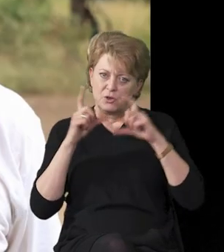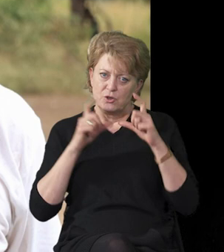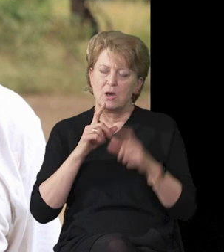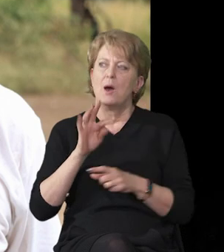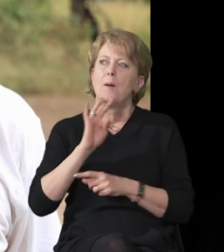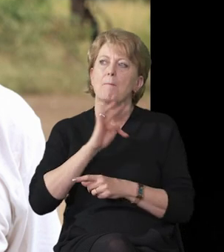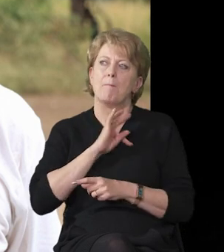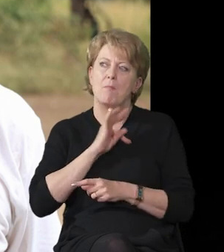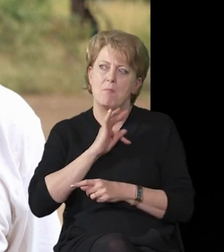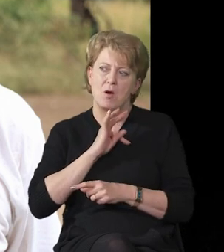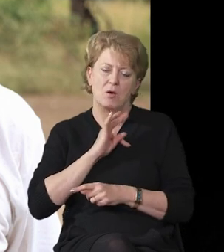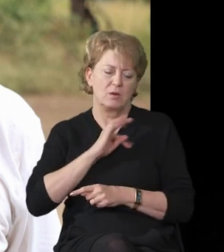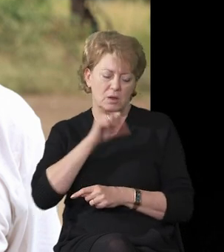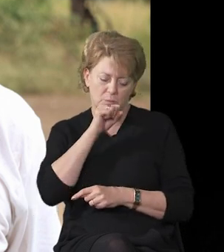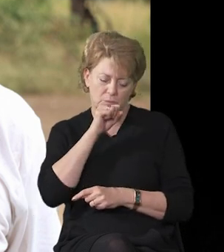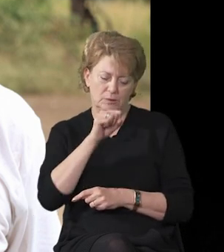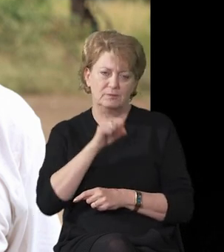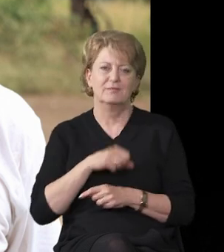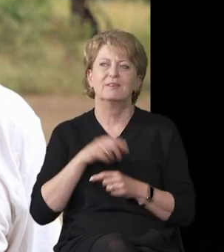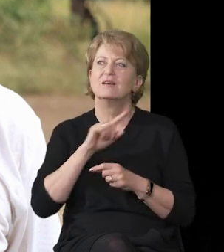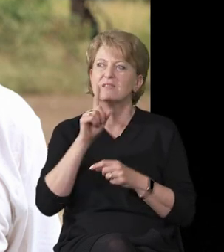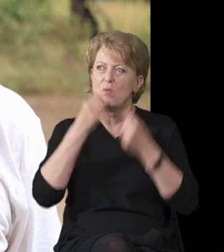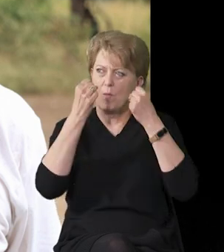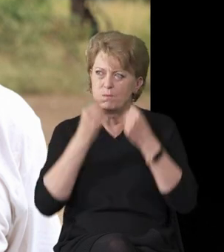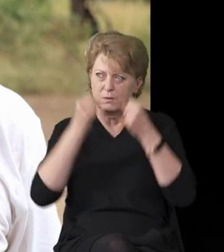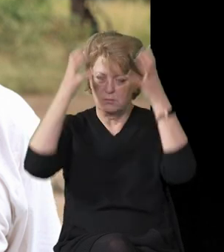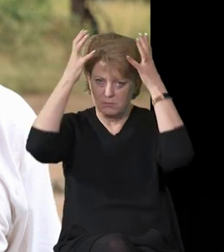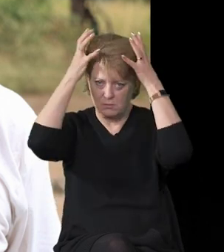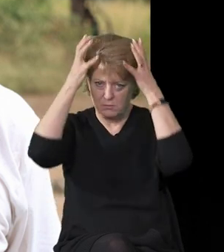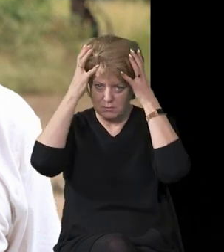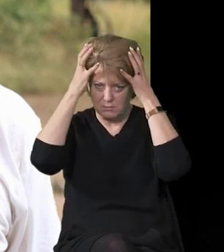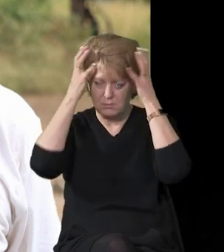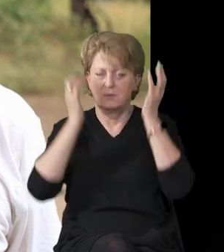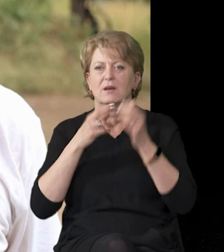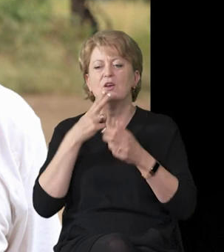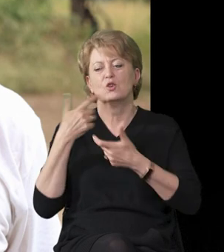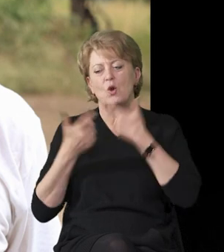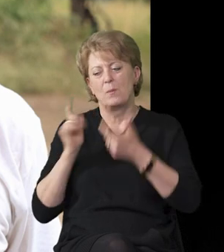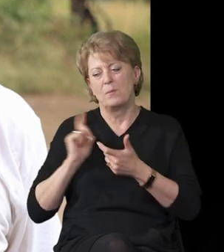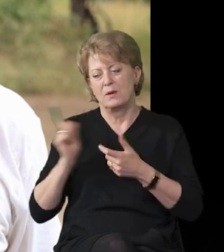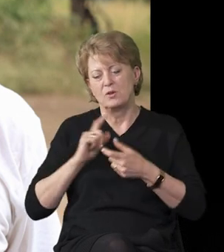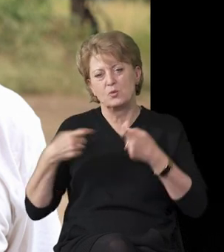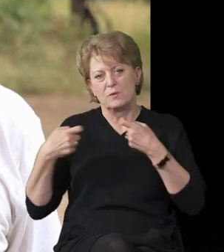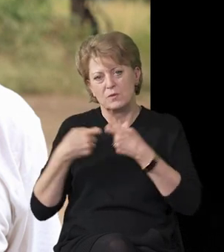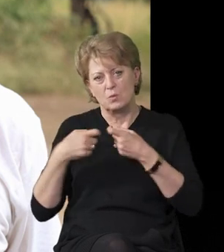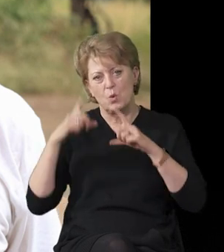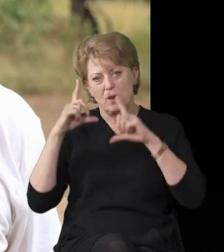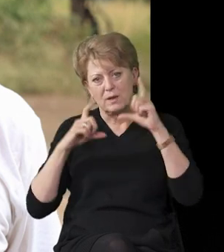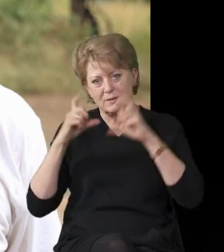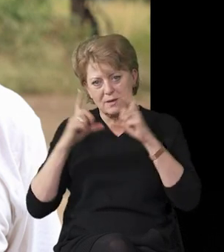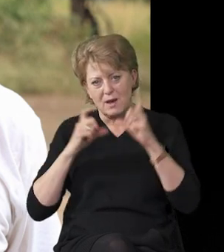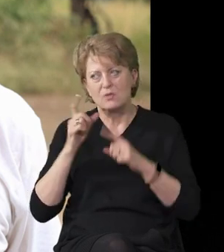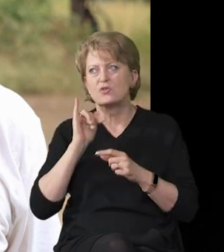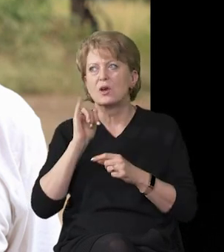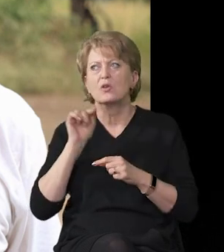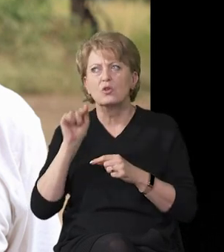moja ulubienica właśnie z tym ciężkim nakryciem głowy. Zrobiliśmy sobie wspólne zdjęcie. No i w zasadzie